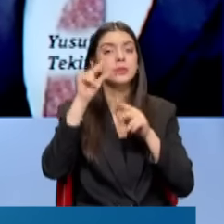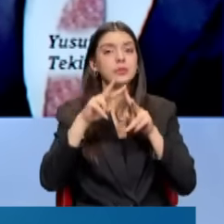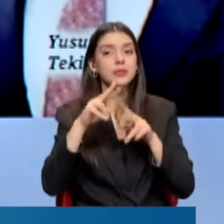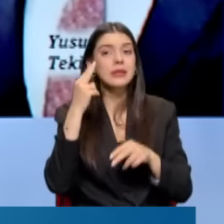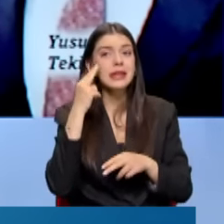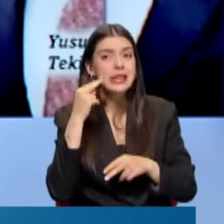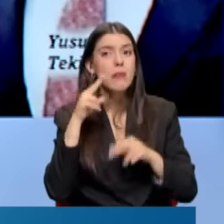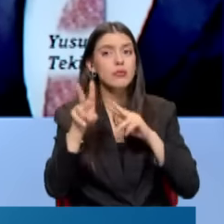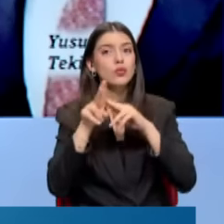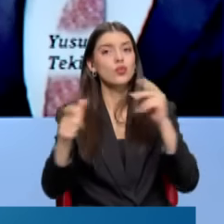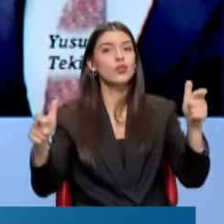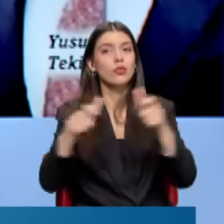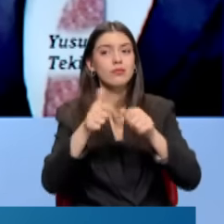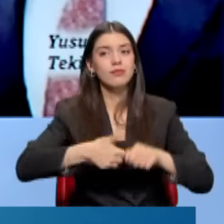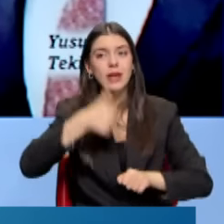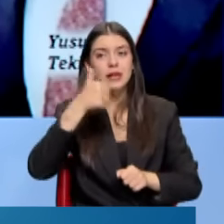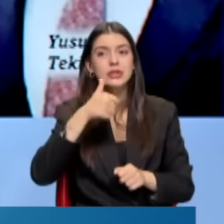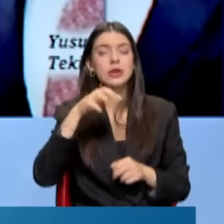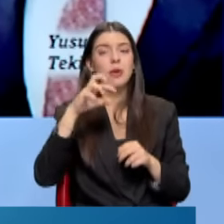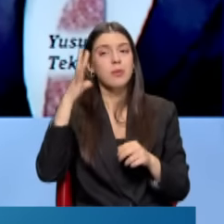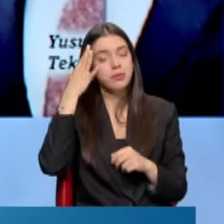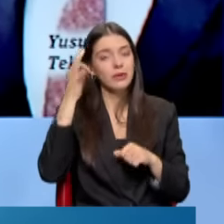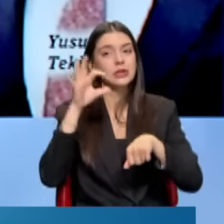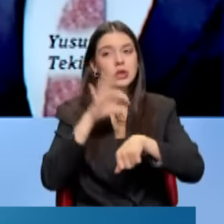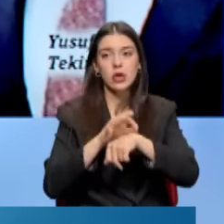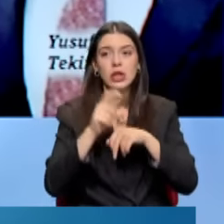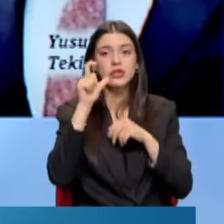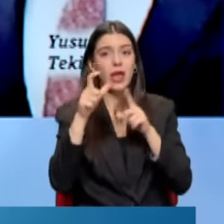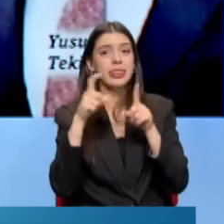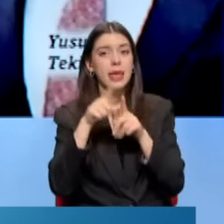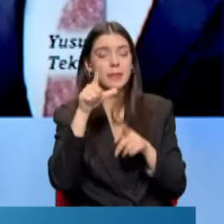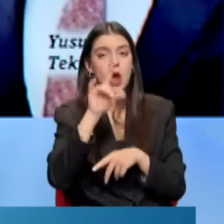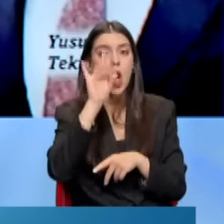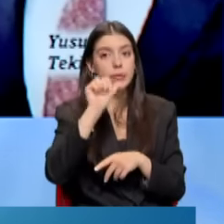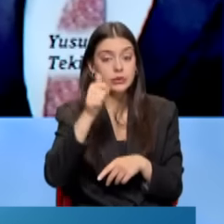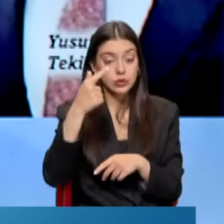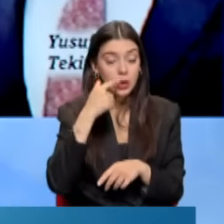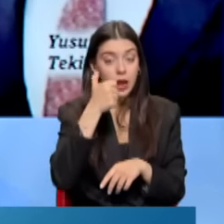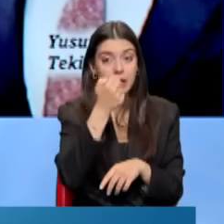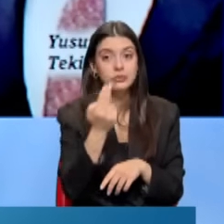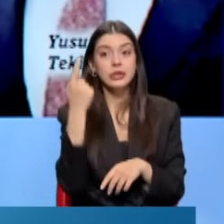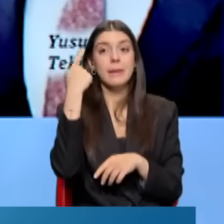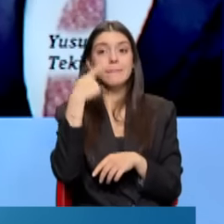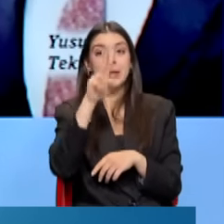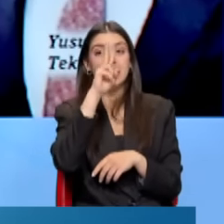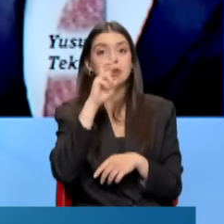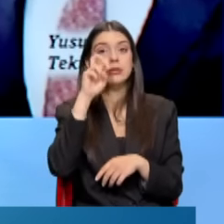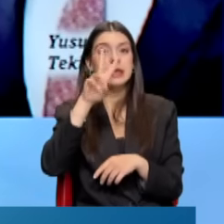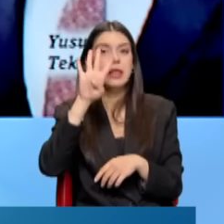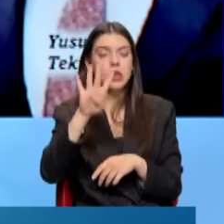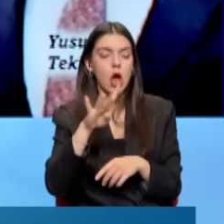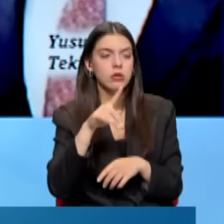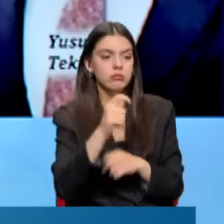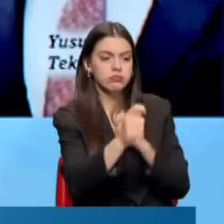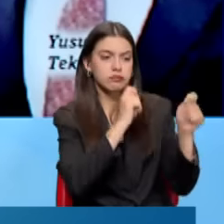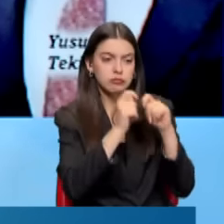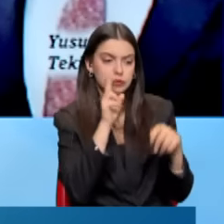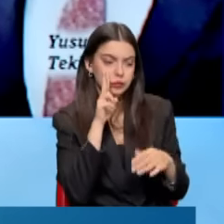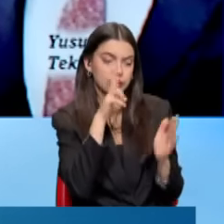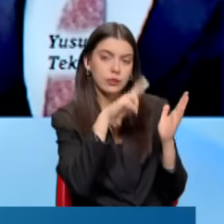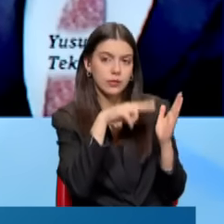Profesör Doktor Cihat Demirli 15 günde 67. 284 öneri ve görüşün incelendiğini ve